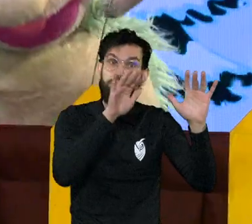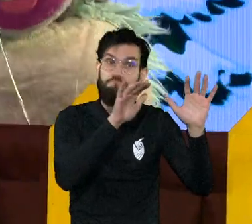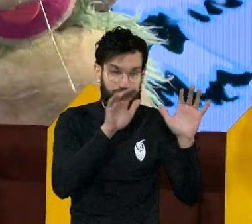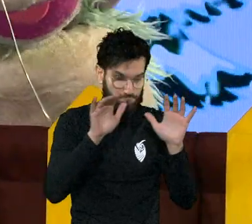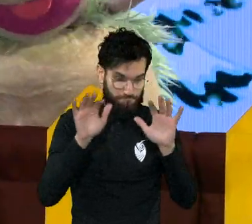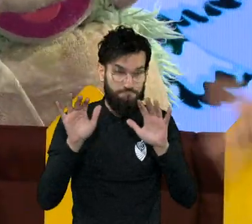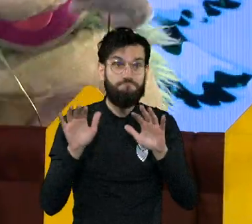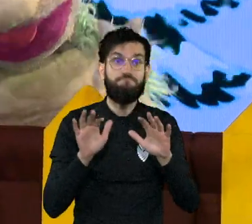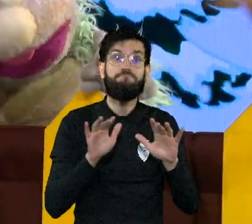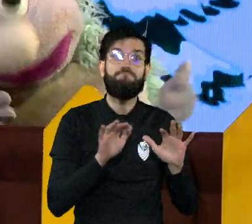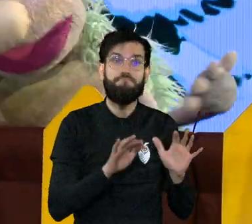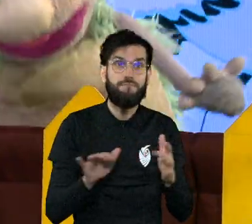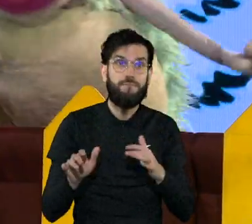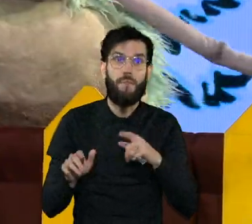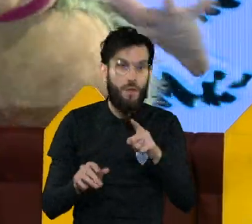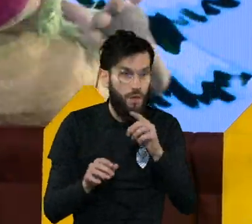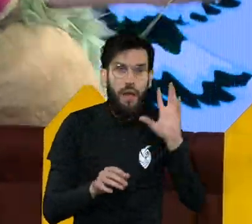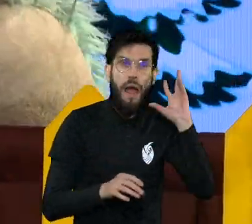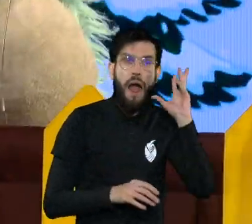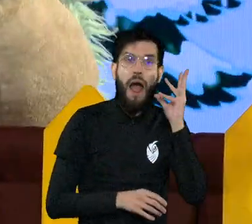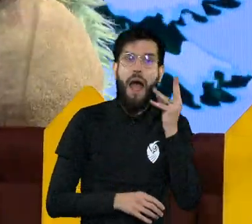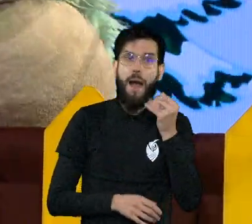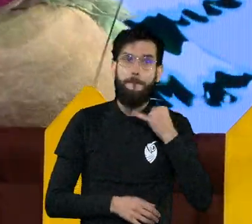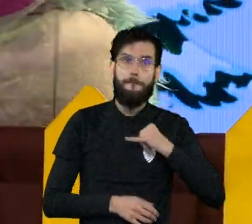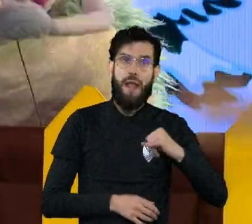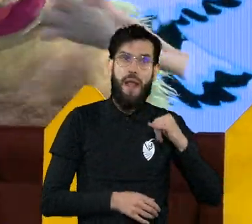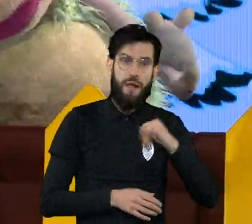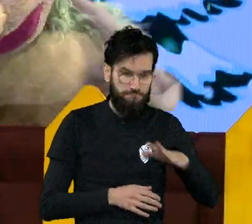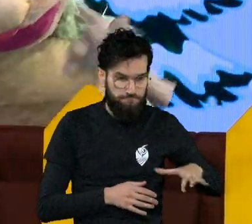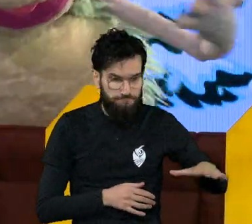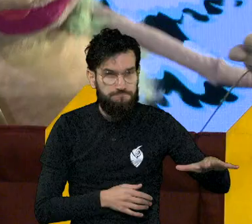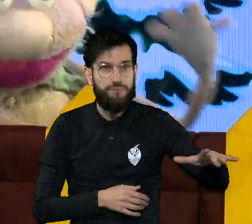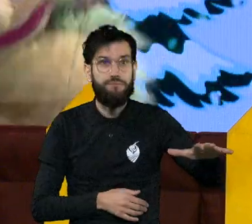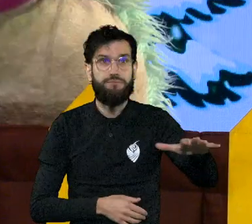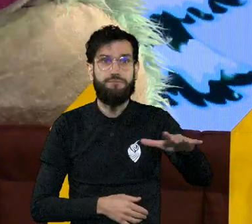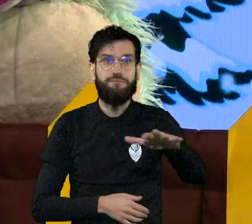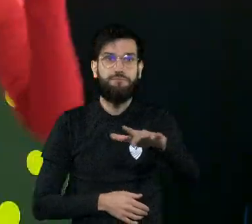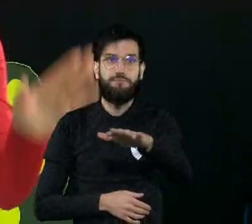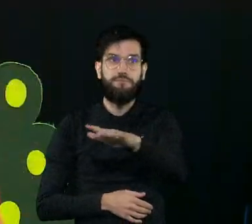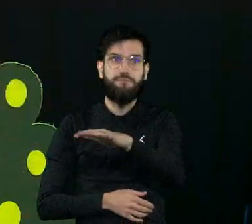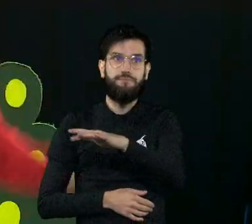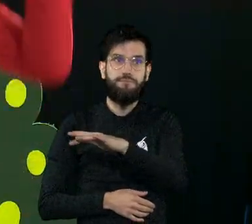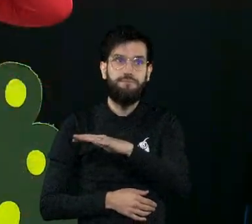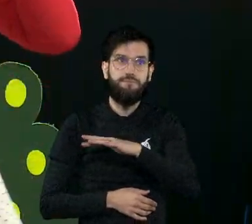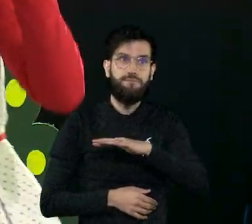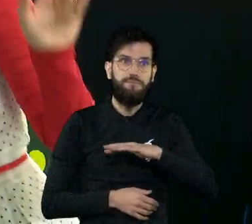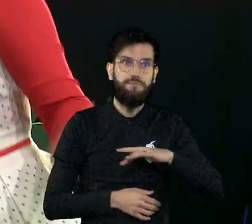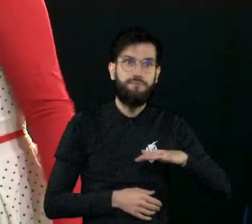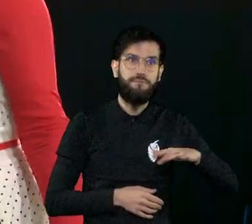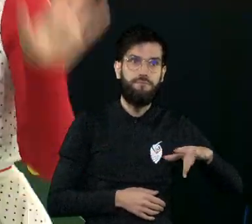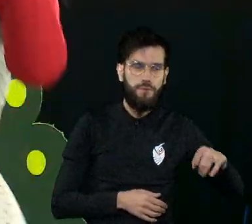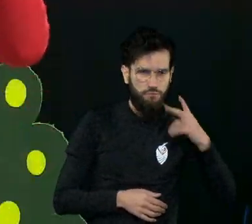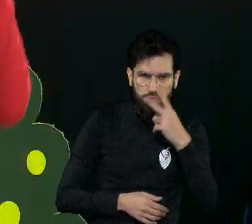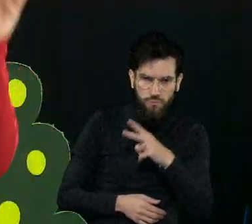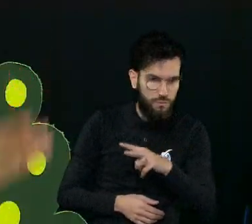zimička. Polia lúky vybieli, zapadne cestička. Prikry svojou